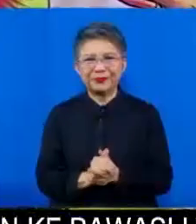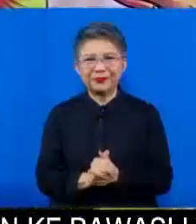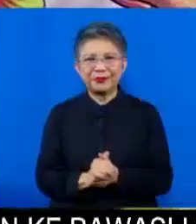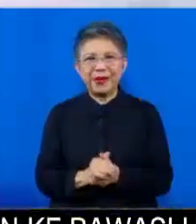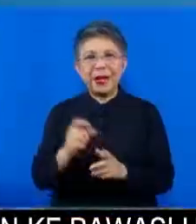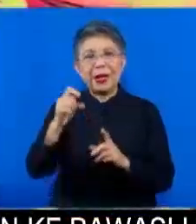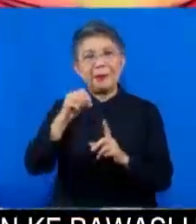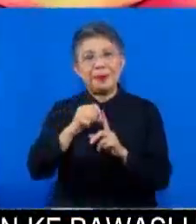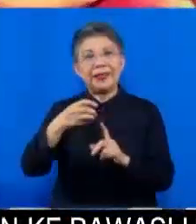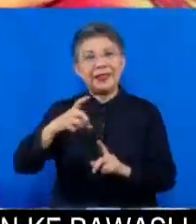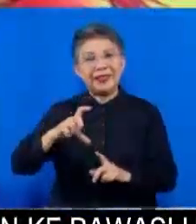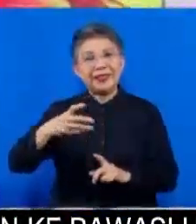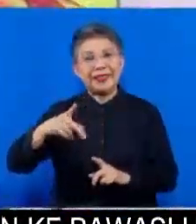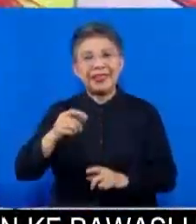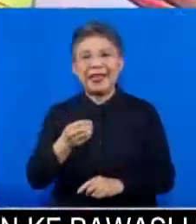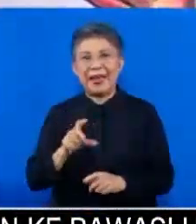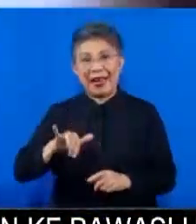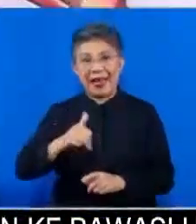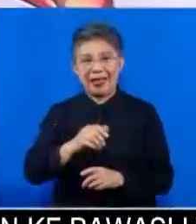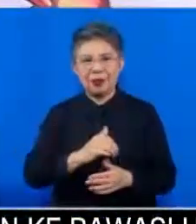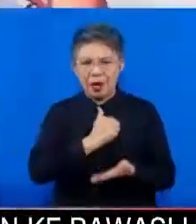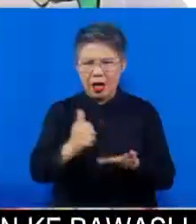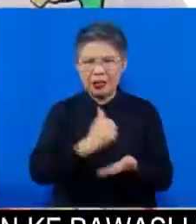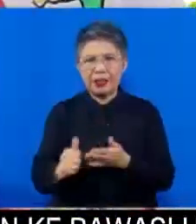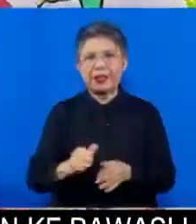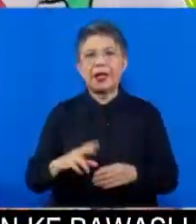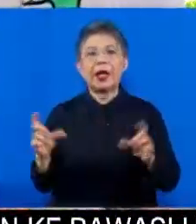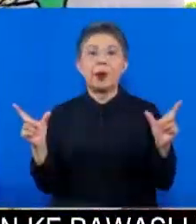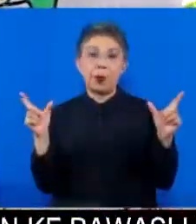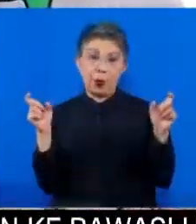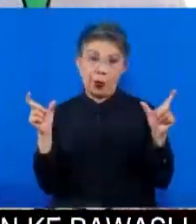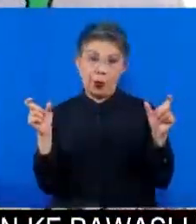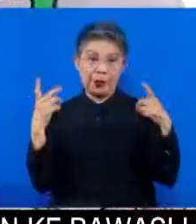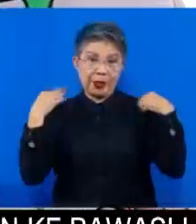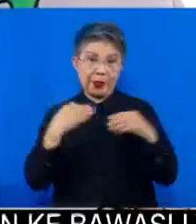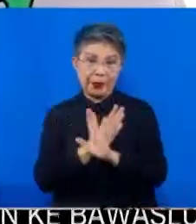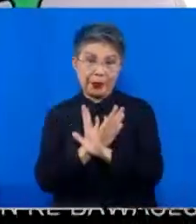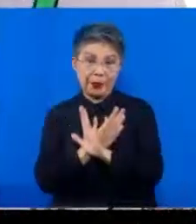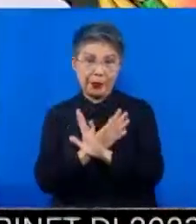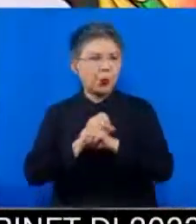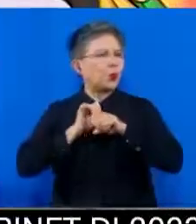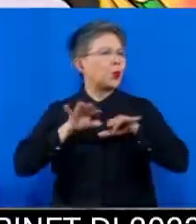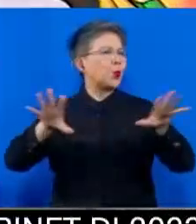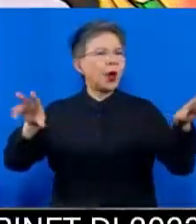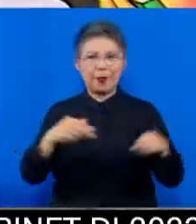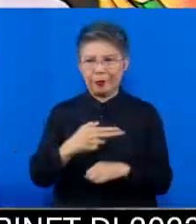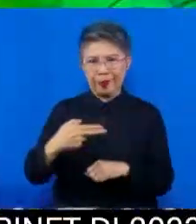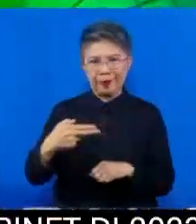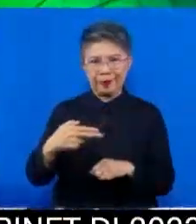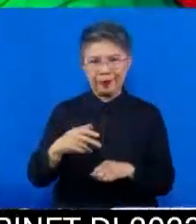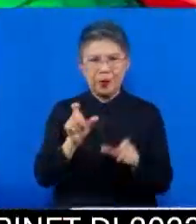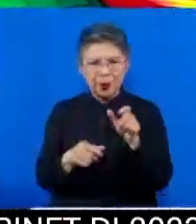Pecel lele merupakan kuliner khas Lamongan, Jawa Timur. Penggemarnya sudah banyak di seluruh pelosok Indonesia, sehingga tidak